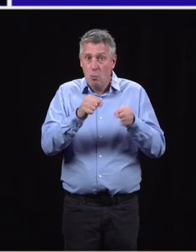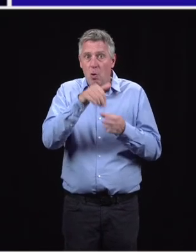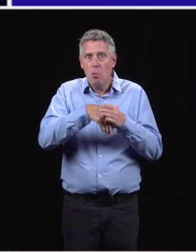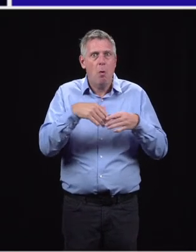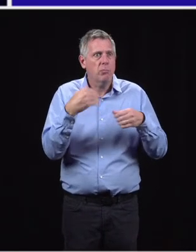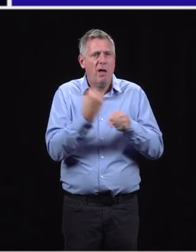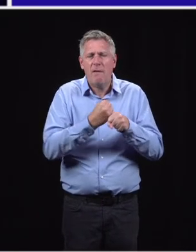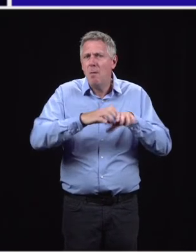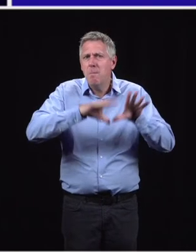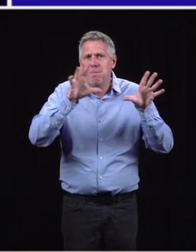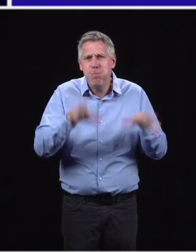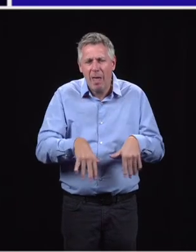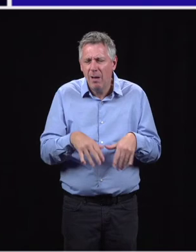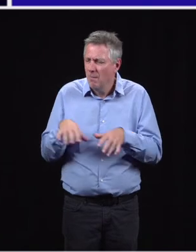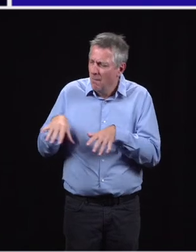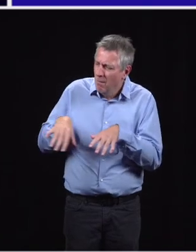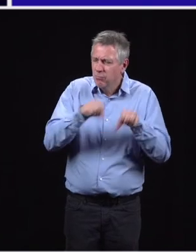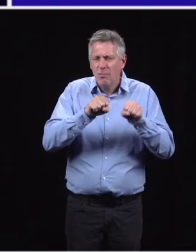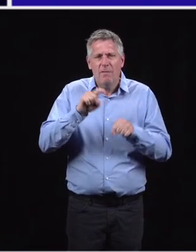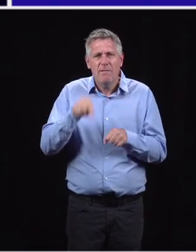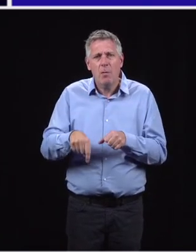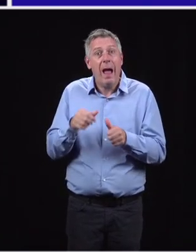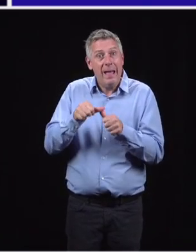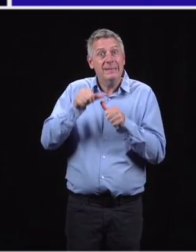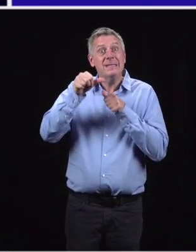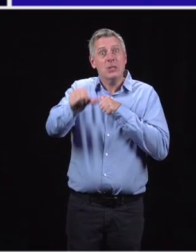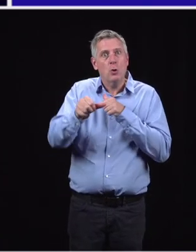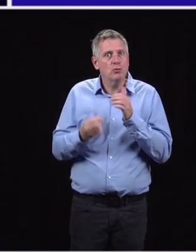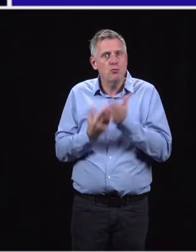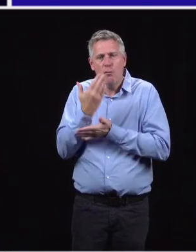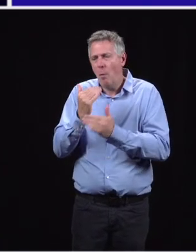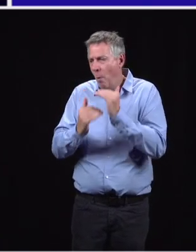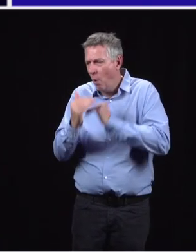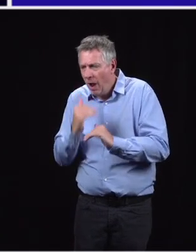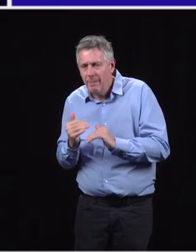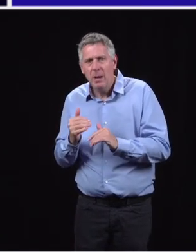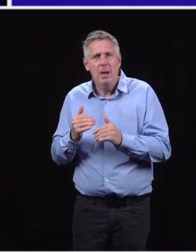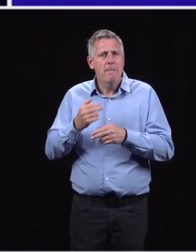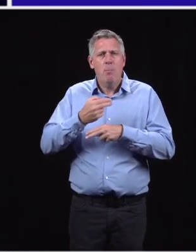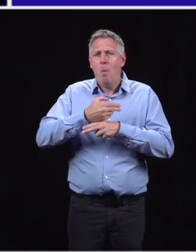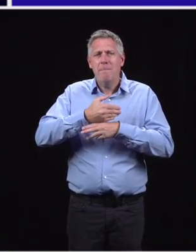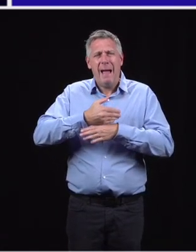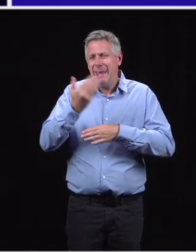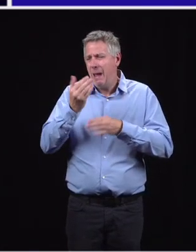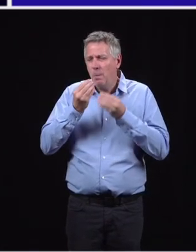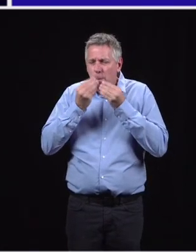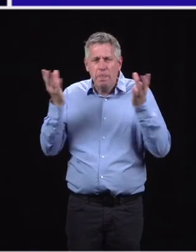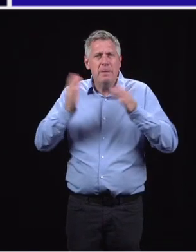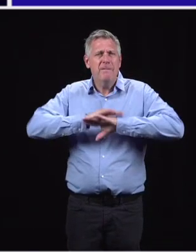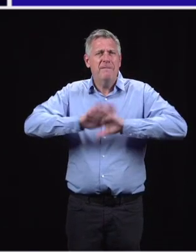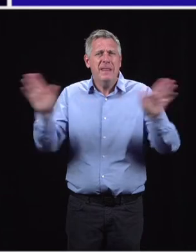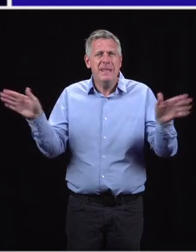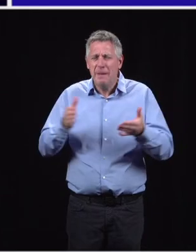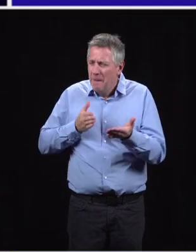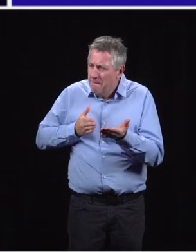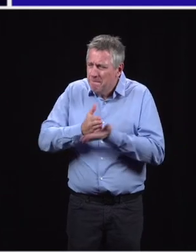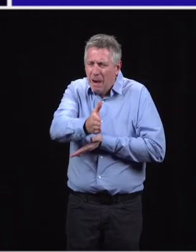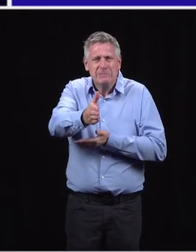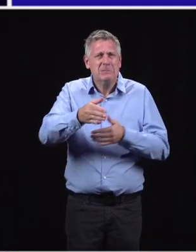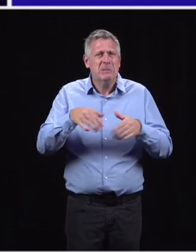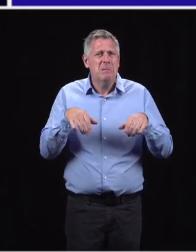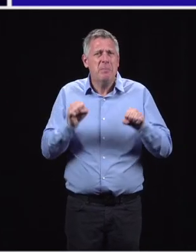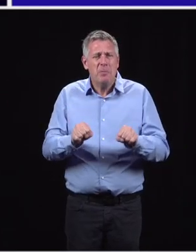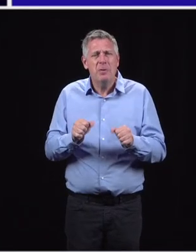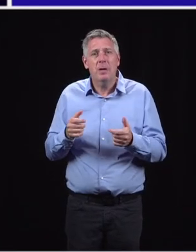imaginé un tout nouveau dispositif à distance pour lever toutes les barrières que vous évoquez et là aussi encore une fois c'était tout à fait naturel